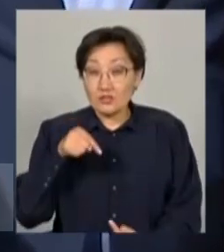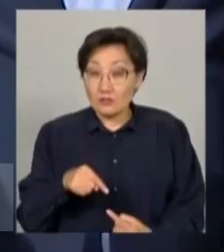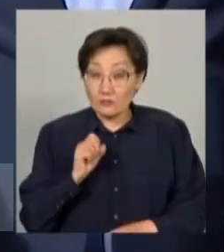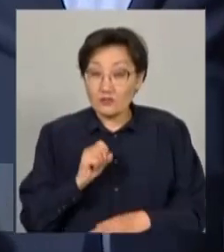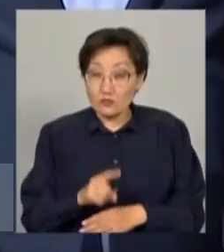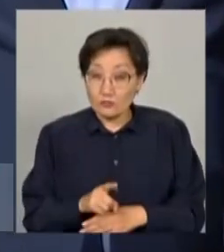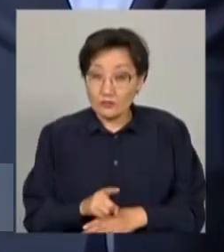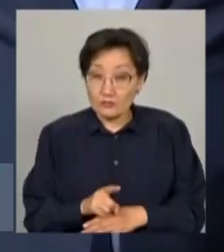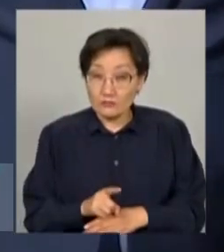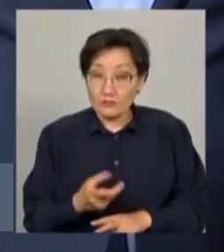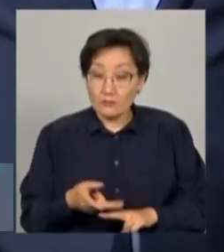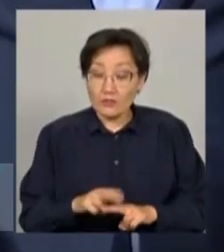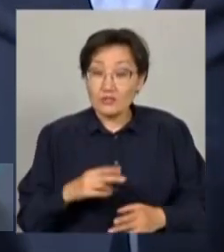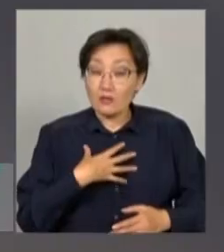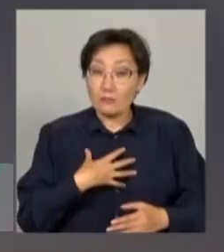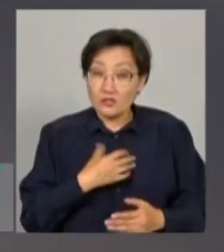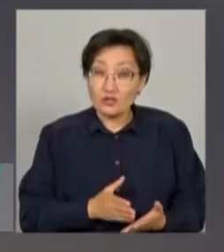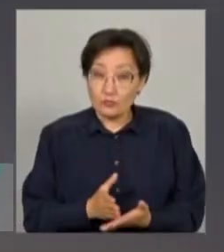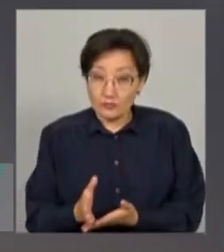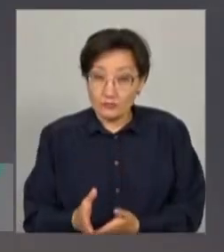поручение, поскольку это стратегическая отрасль.